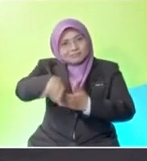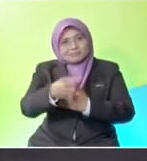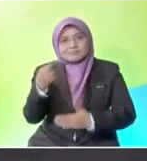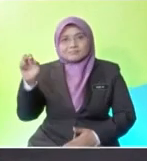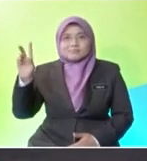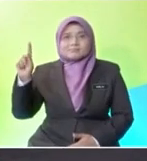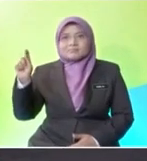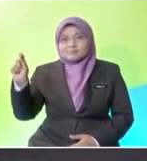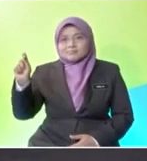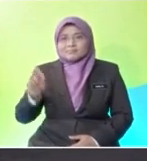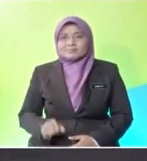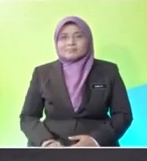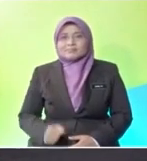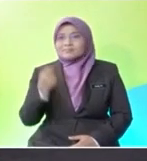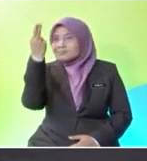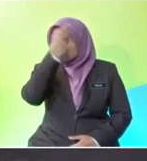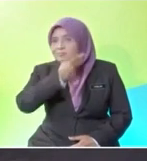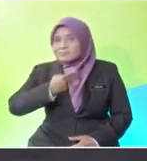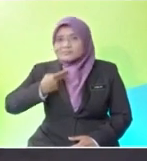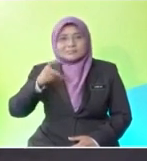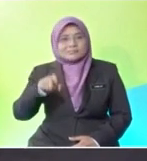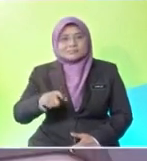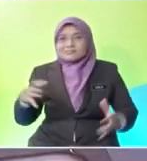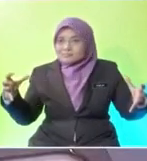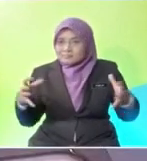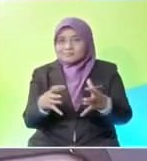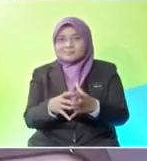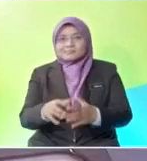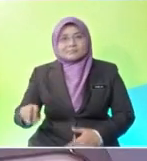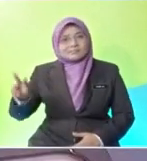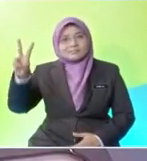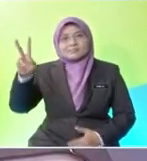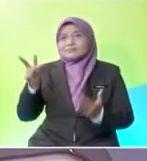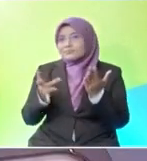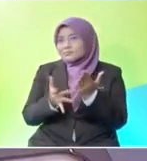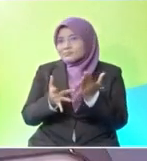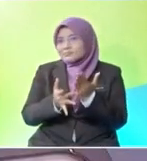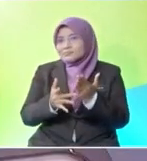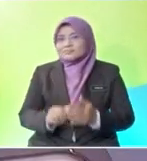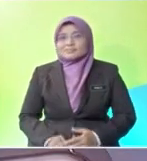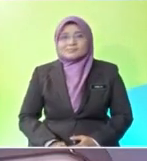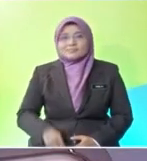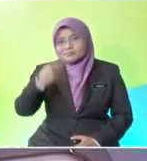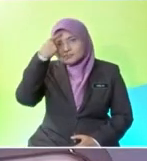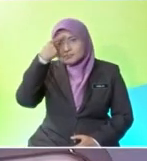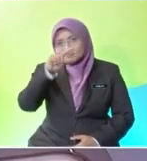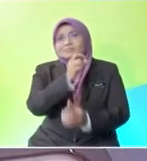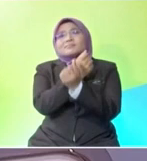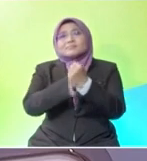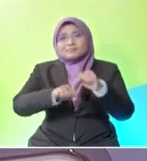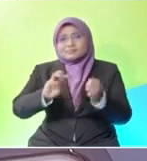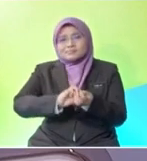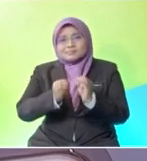sekali jadi Hanif kene gabungkan dua teknologi jadi untuk Selesaikan masalah Hanif ini agak-agaknya